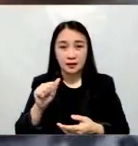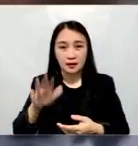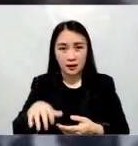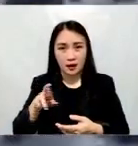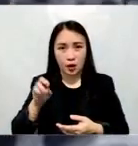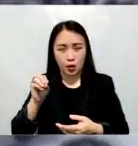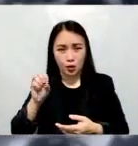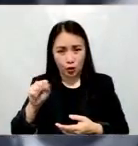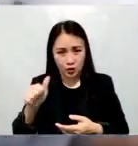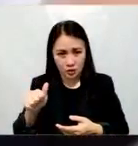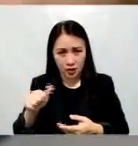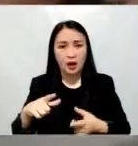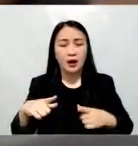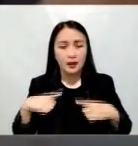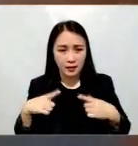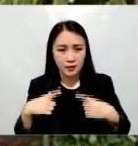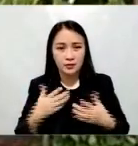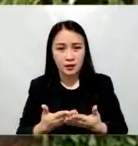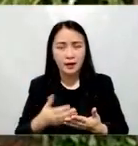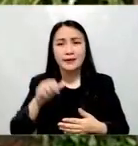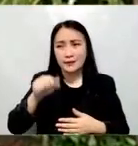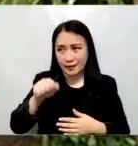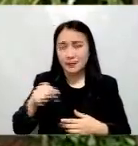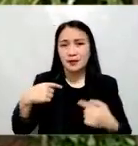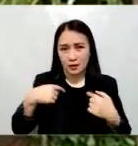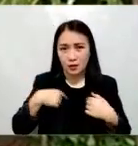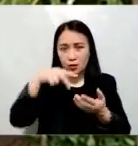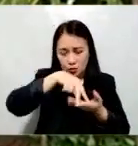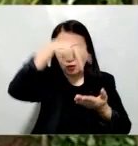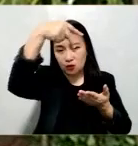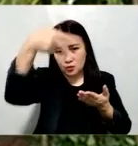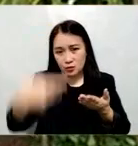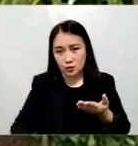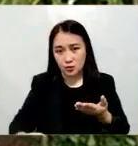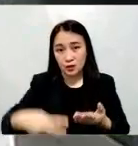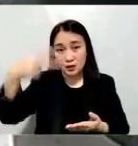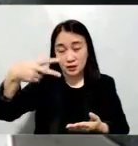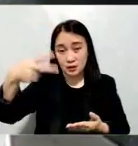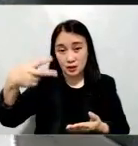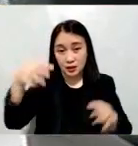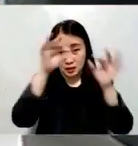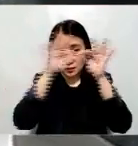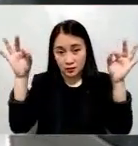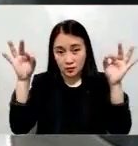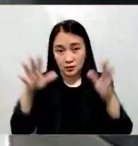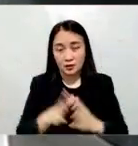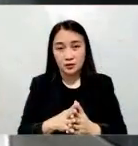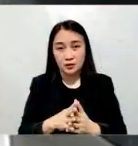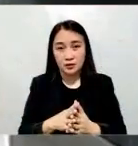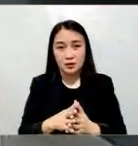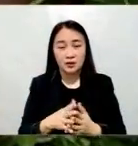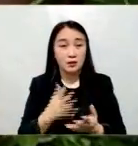second floor? Ang babae, tumalon daw mula sa ikalawang palapag ng isang bahay para tumakas mula sa